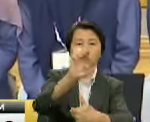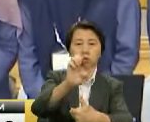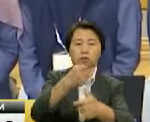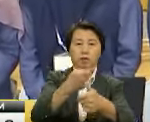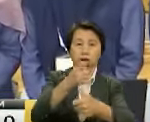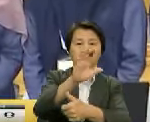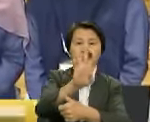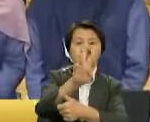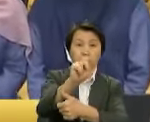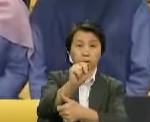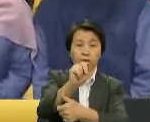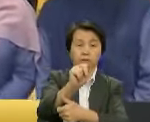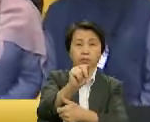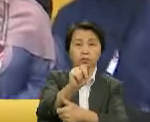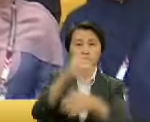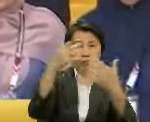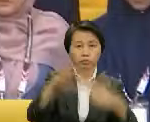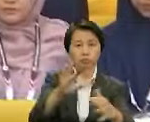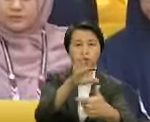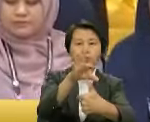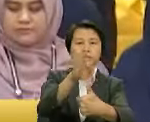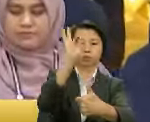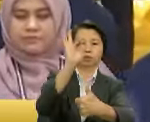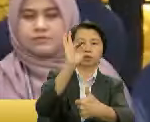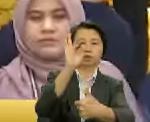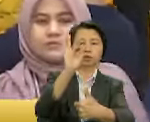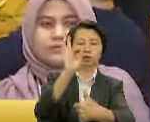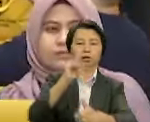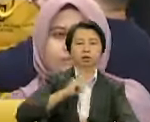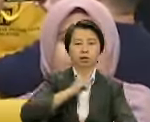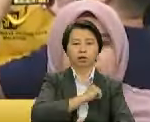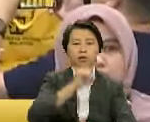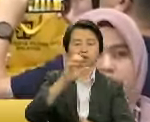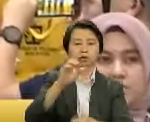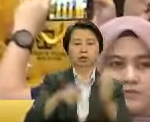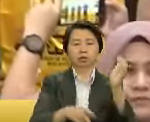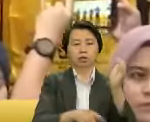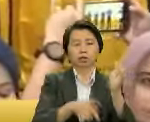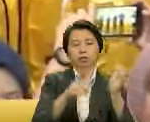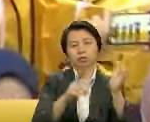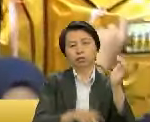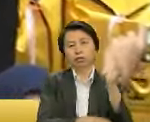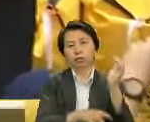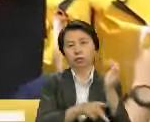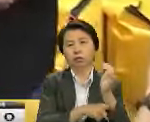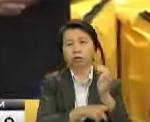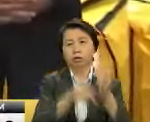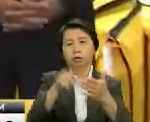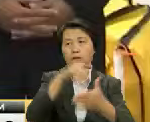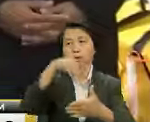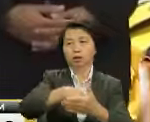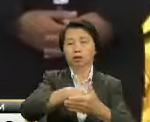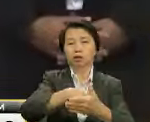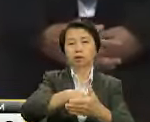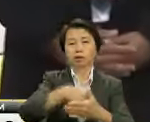dari Parti Barisan Nasional telah dipilih sebagai ahli Dewan Rakyat bagi bahagian pilihan raya